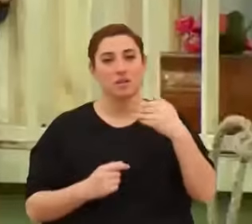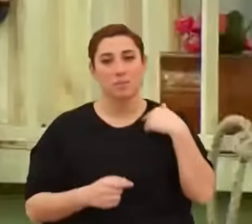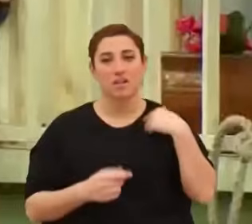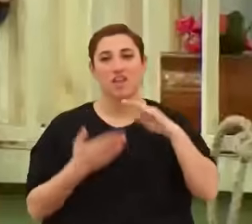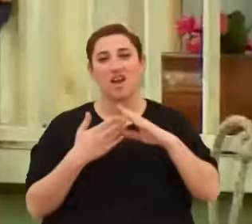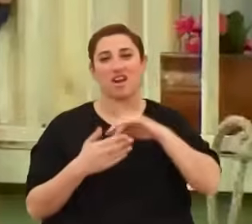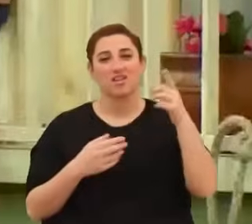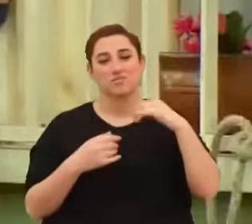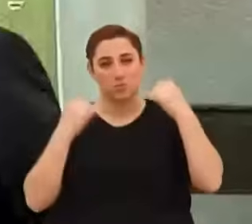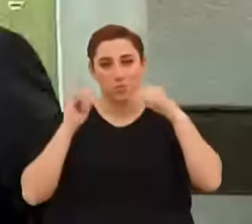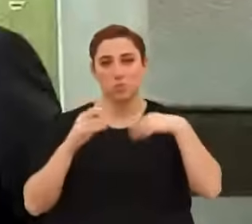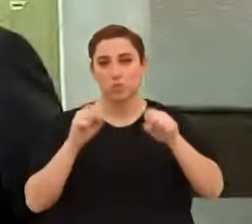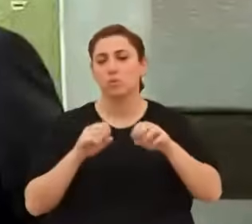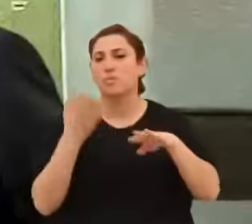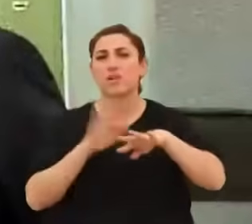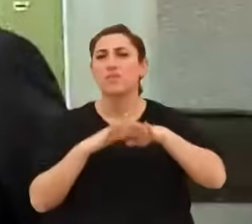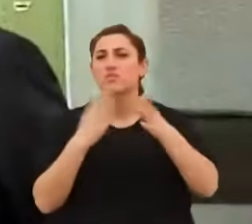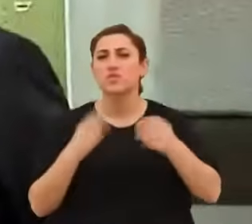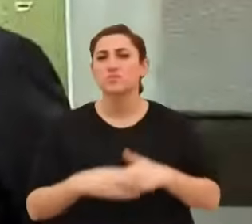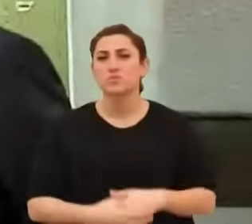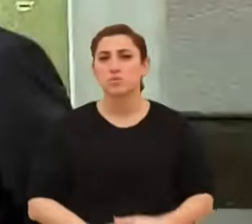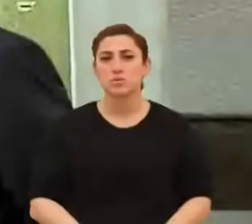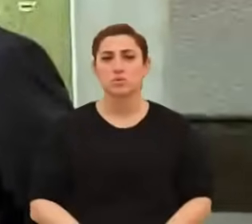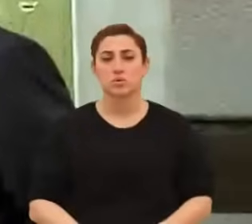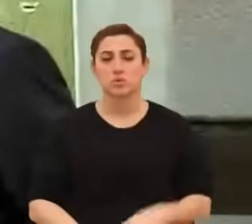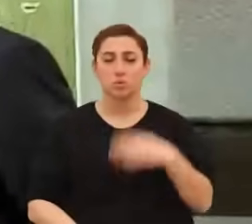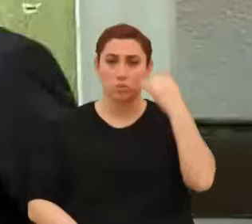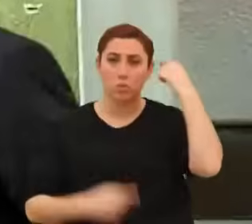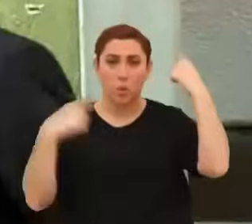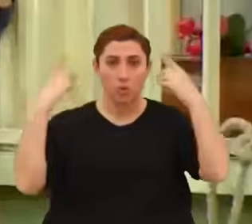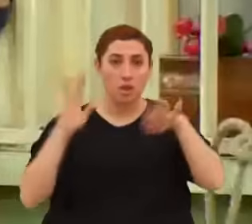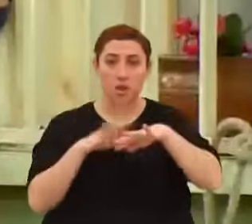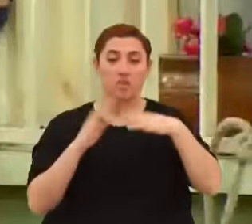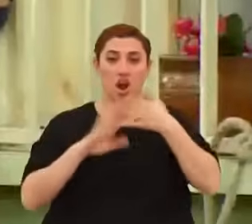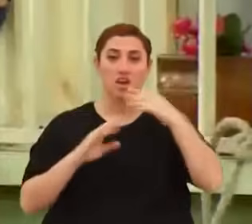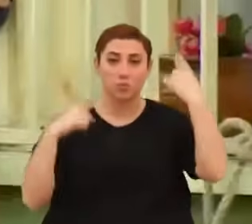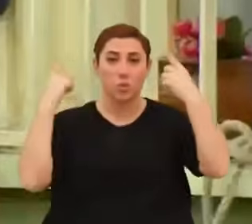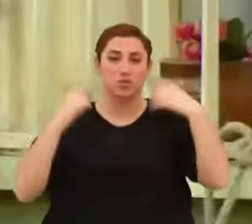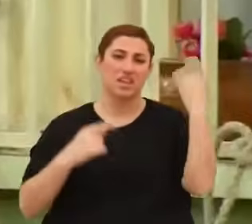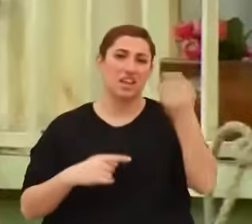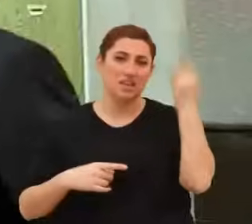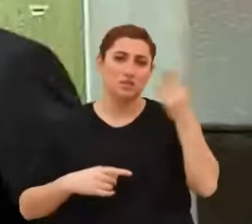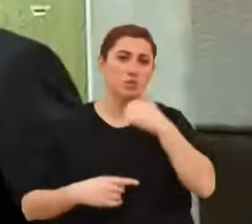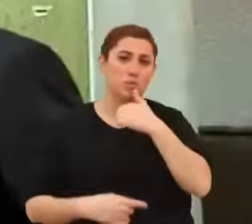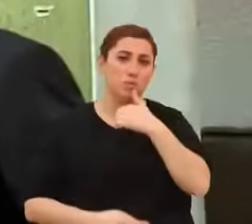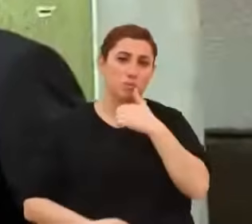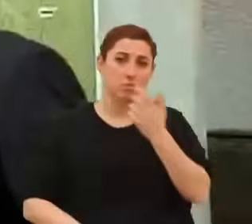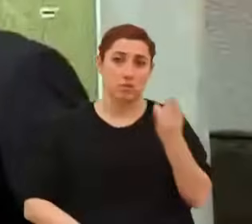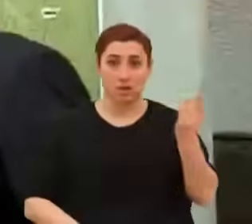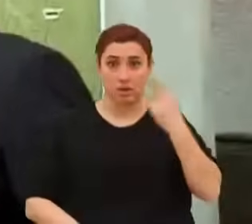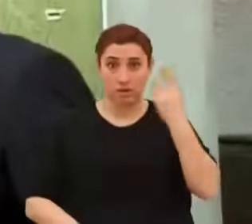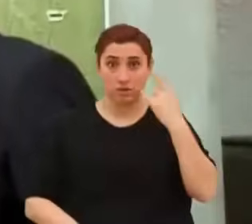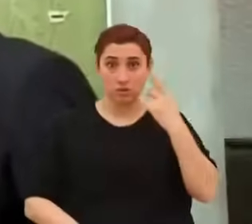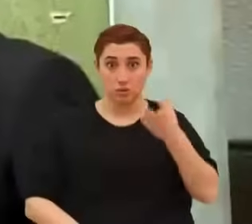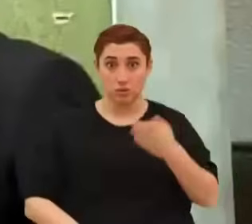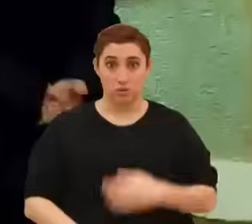de arkadaşın koçunu tutuyorum. Ne yapacak şimdi? Koçu ne yapacak arkadaşım? Arkadaşımın koçu gezdiriyor baba. Koçu gezdiriyor,